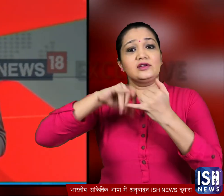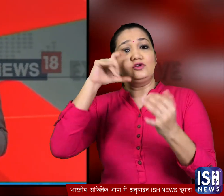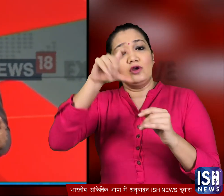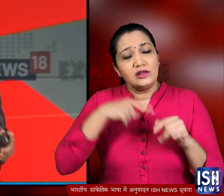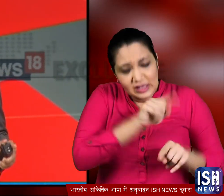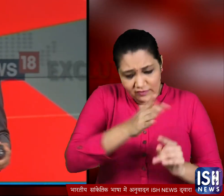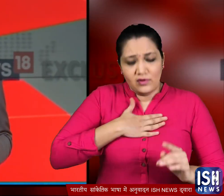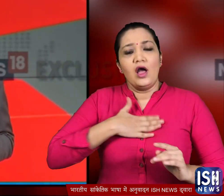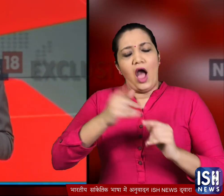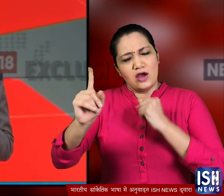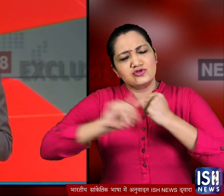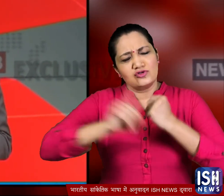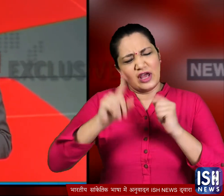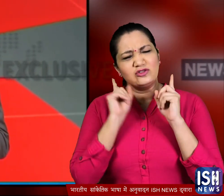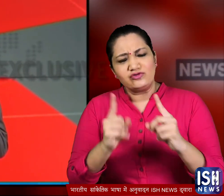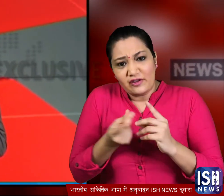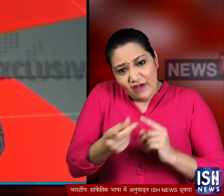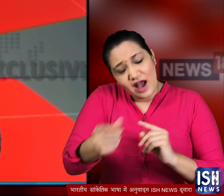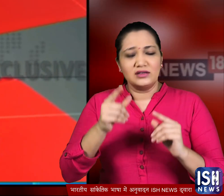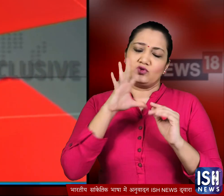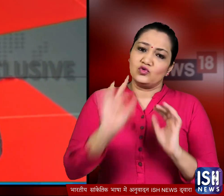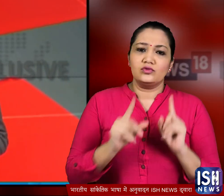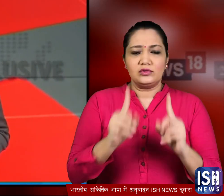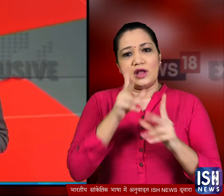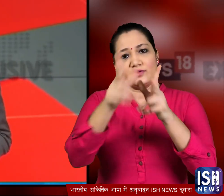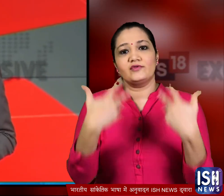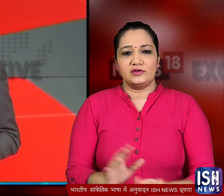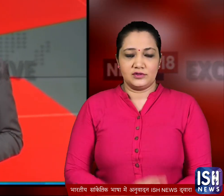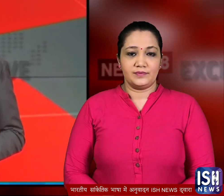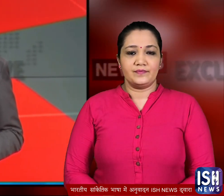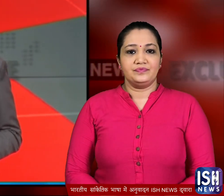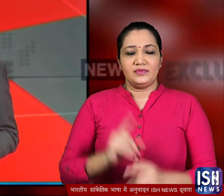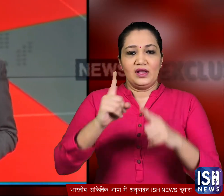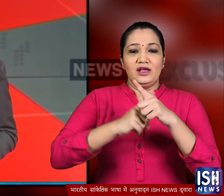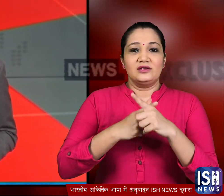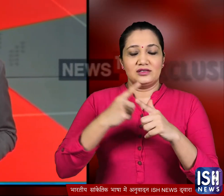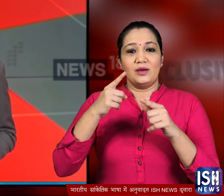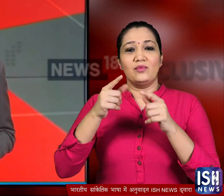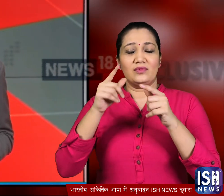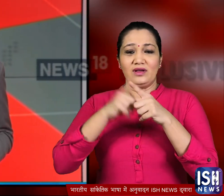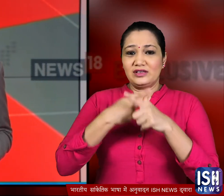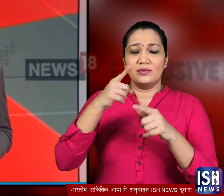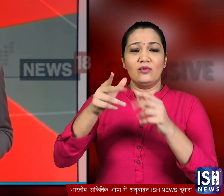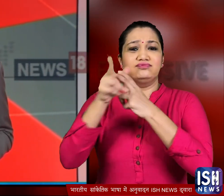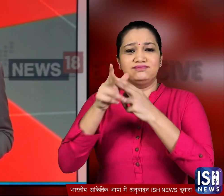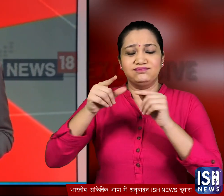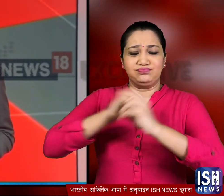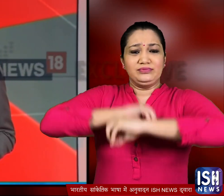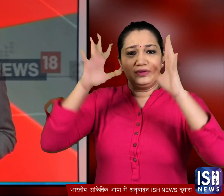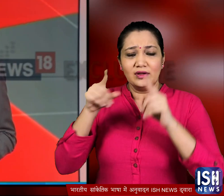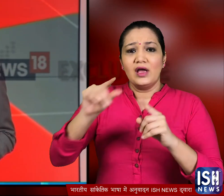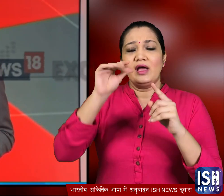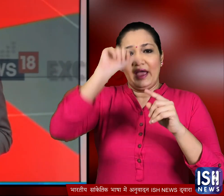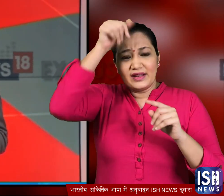सिंह चौहान को भरोसा देना पड़ा कि हत्यारों को जल्द और कड़ी सजा दिलाई जाएगी। जम्मू एयरफोर्स स्टेशन पर ड्रोन से हमले के बाद